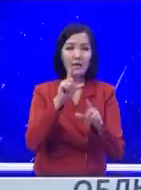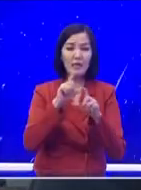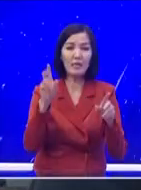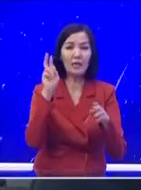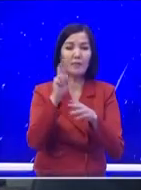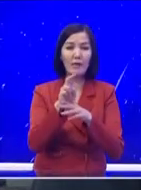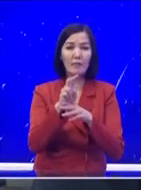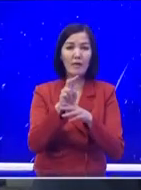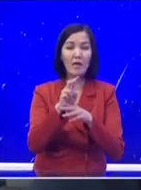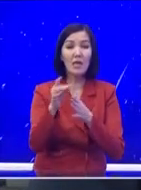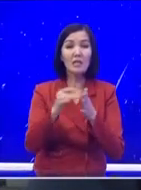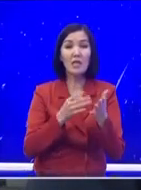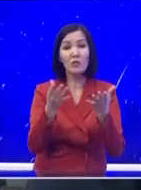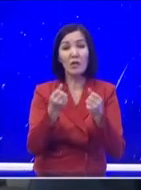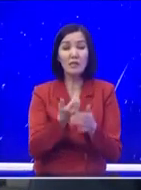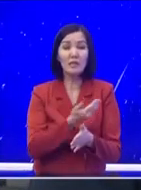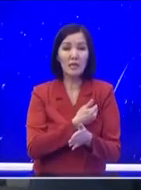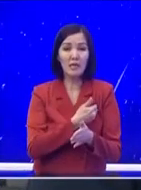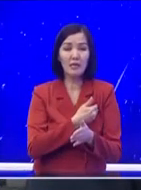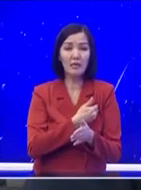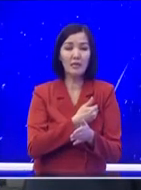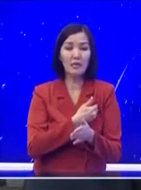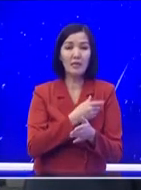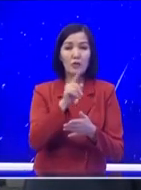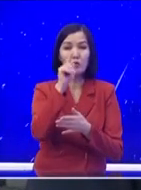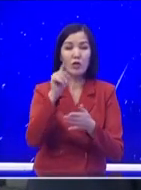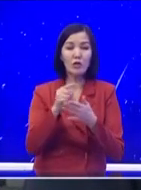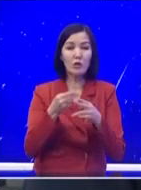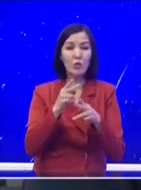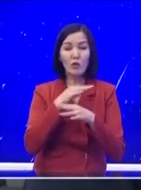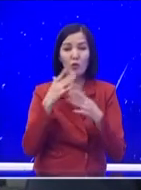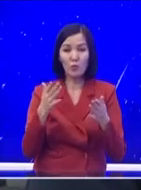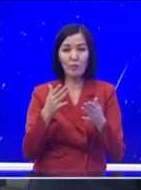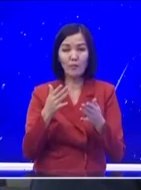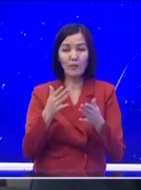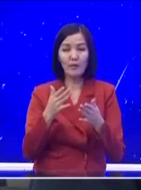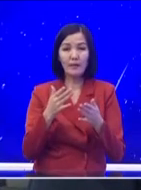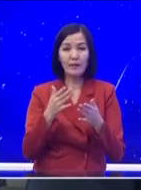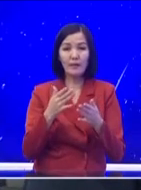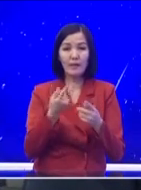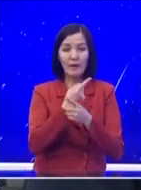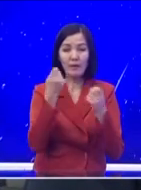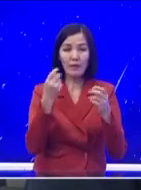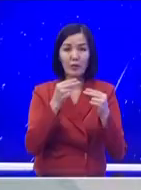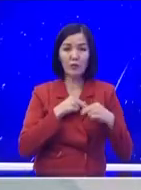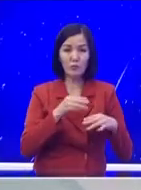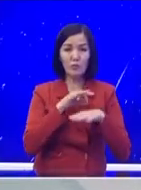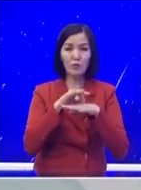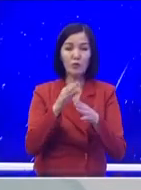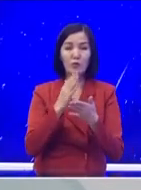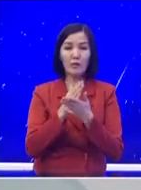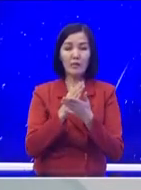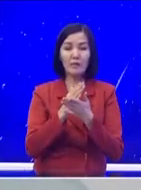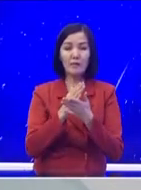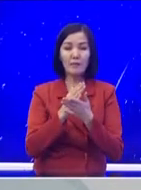бірден алғысы келеді, қалаға келіп. Сондай сұрақтар көп түсіп жатыр. Ондай жағдайда біз бағанағы ақпараттық жұмыстарды жүргізіп жатырмыз.